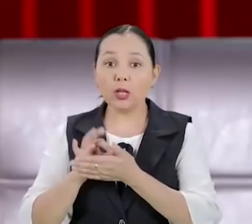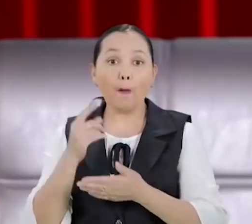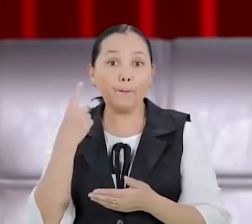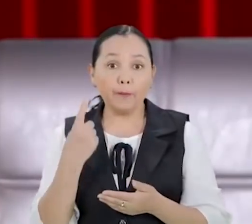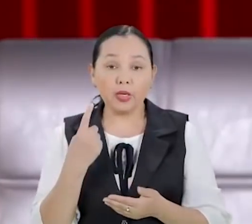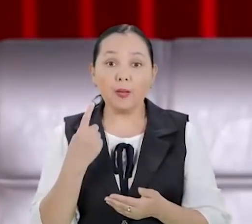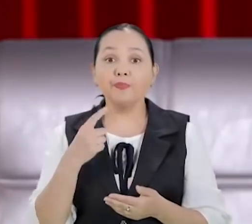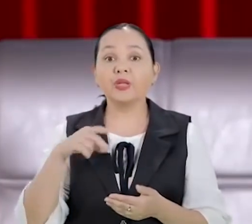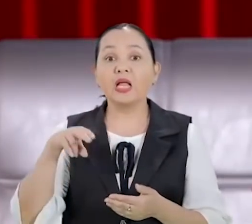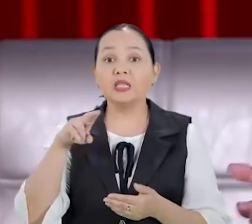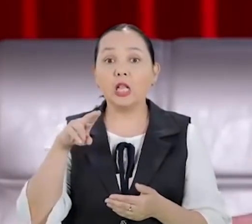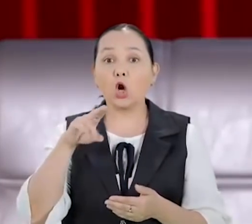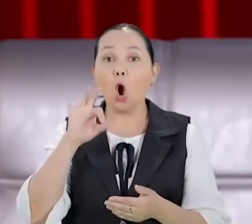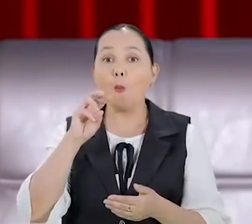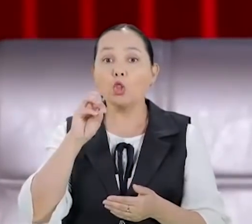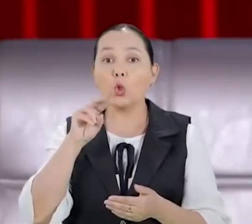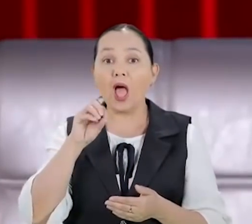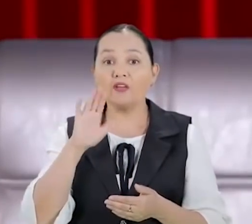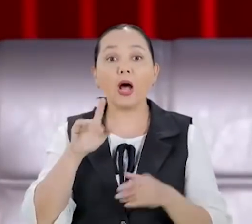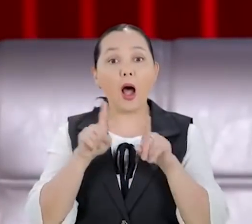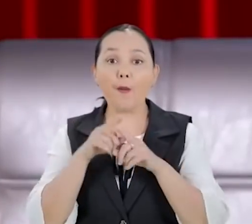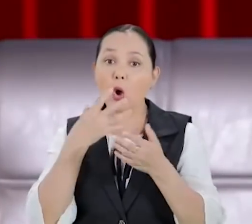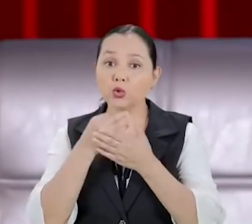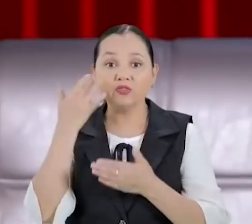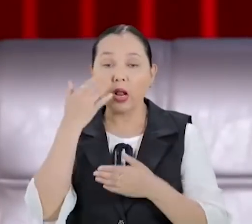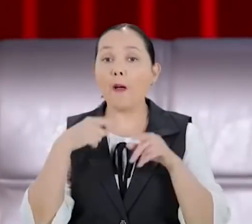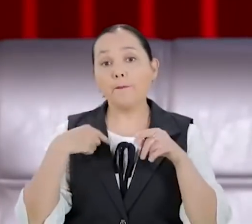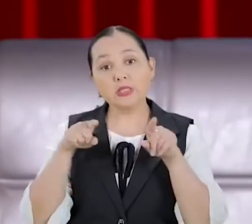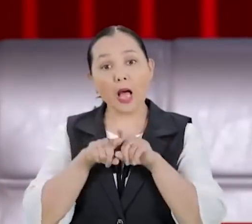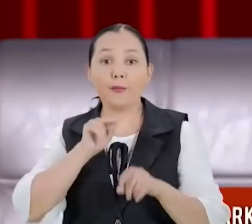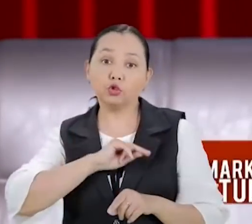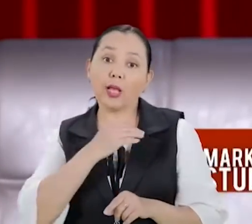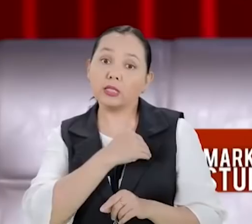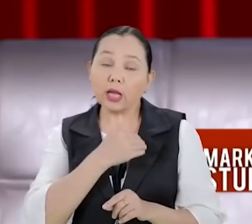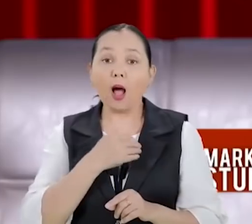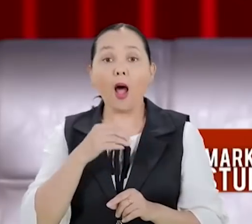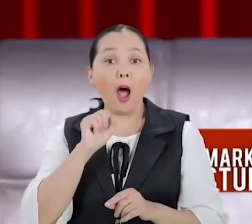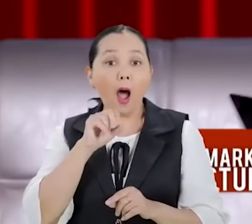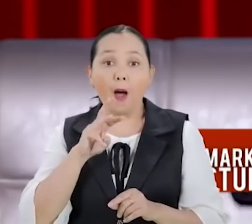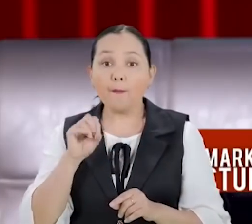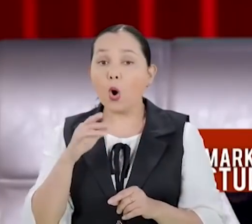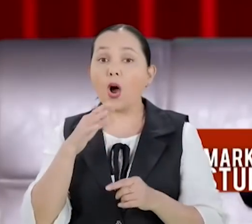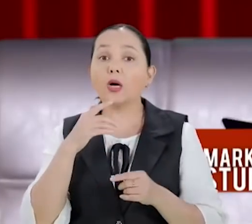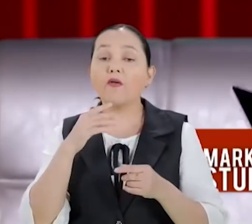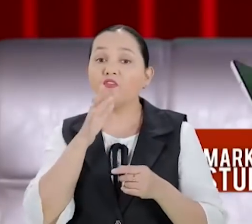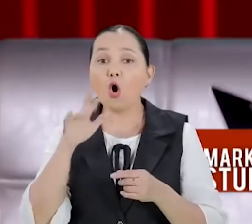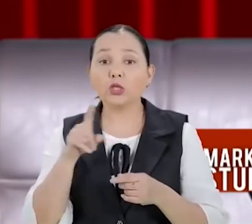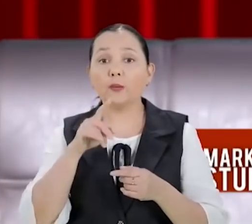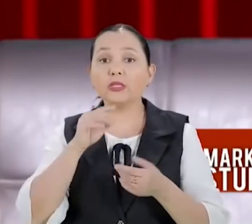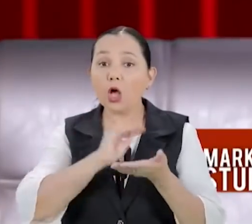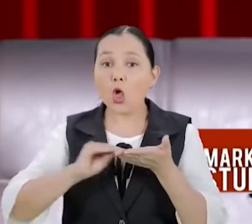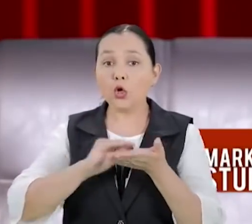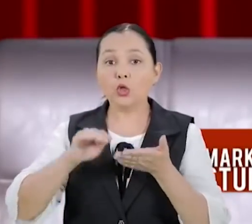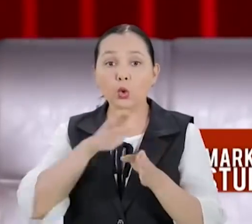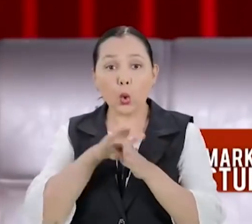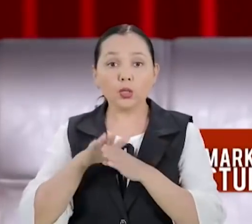biri Dilorom Omonullayeva ham o'z fikrida biz ham ishlaganimiz keladi, ammo lekin asosiy vaqtimiz hisobot to'ldirish bilan